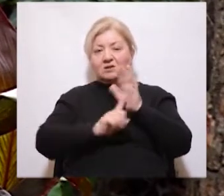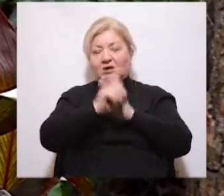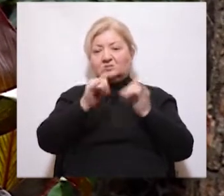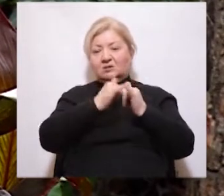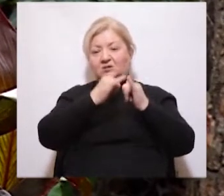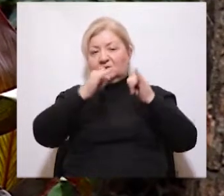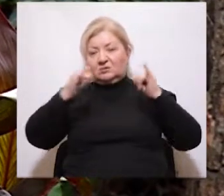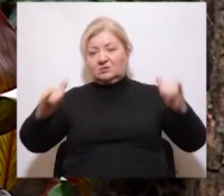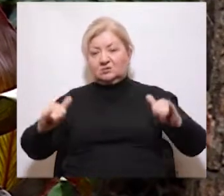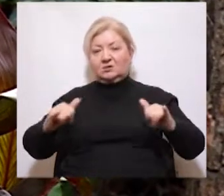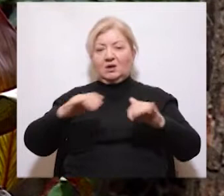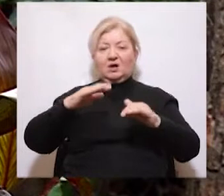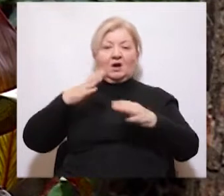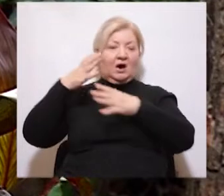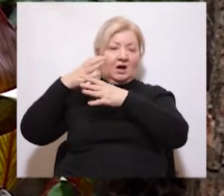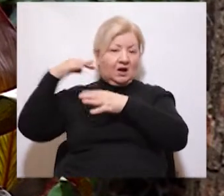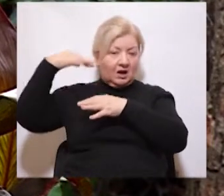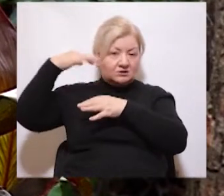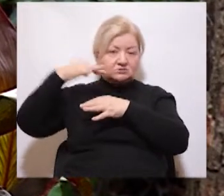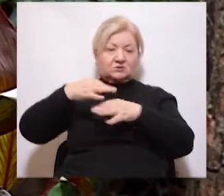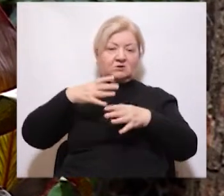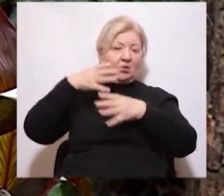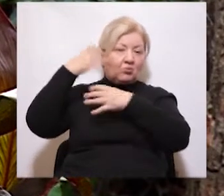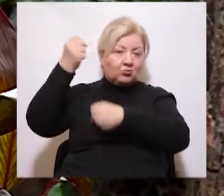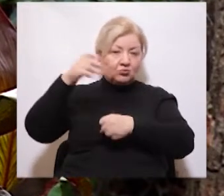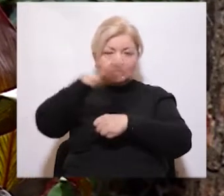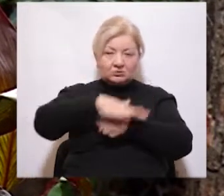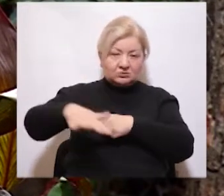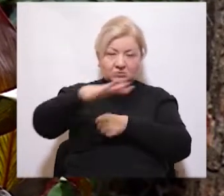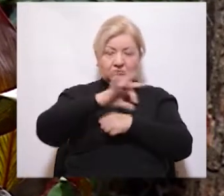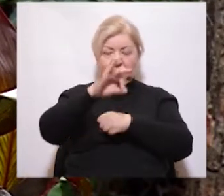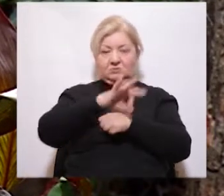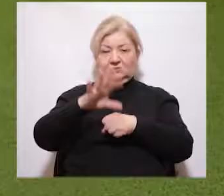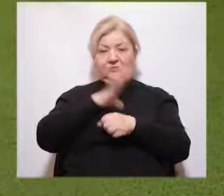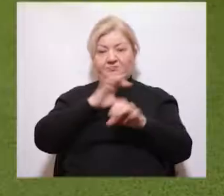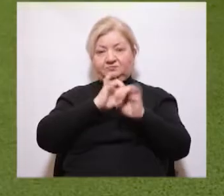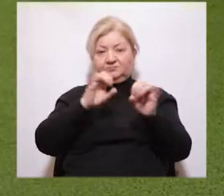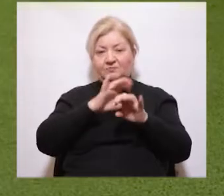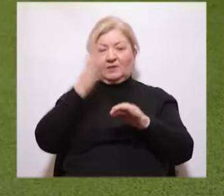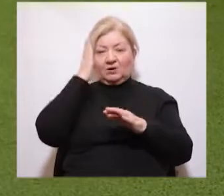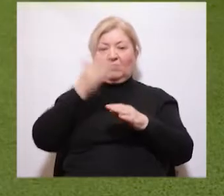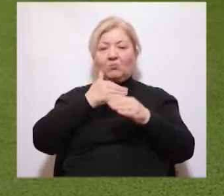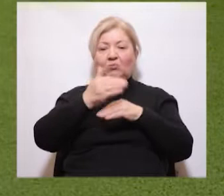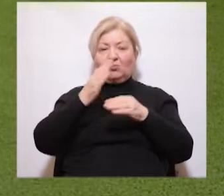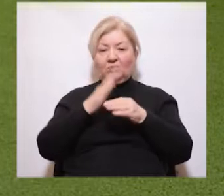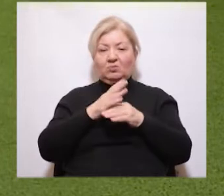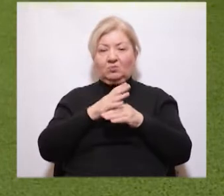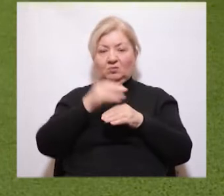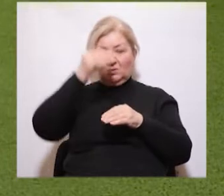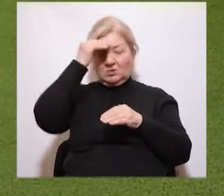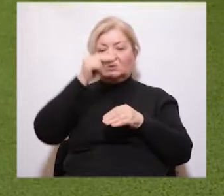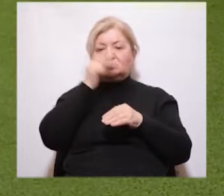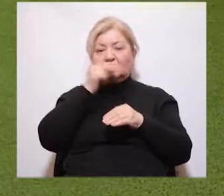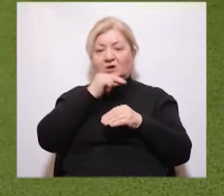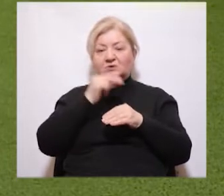განვითარება, აჭარა, გურია, იმერეთის ტერიტორიაზეც კი გადავიდა. ასევე ვისაუბრეთ საბჭოთა კრიზისზე და თქვით, რომ მომავალში ძალიან დიდი